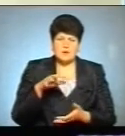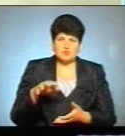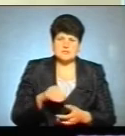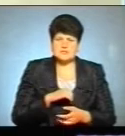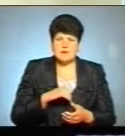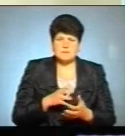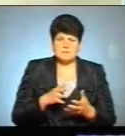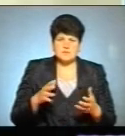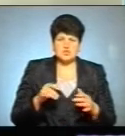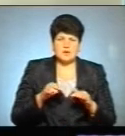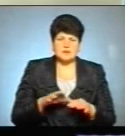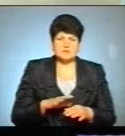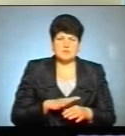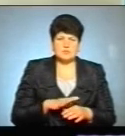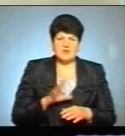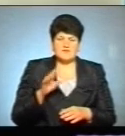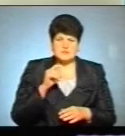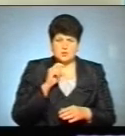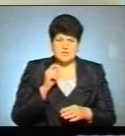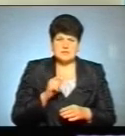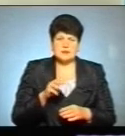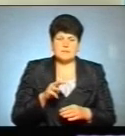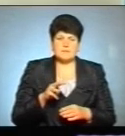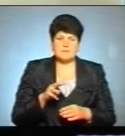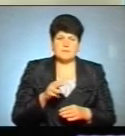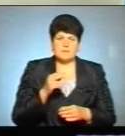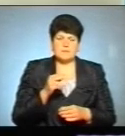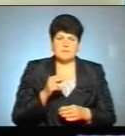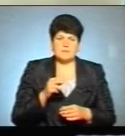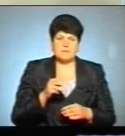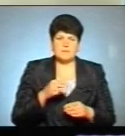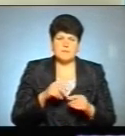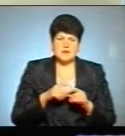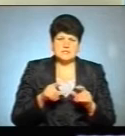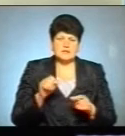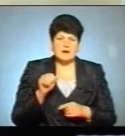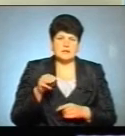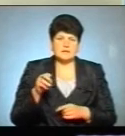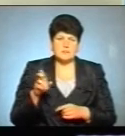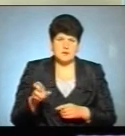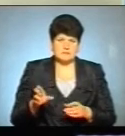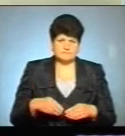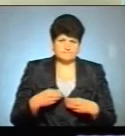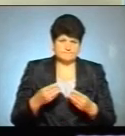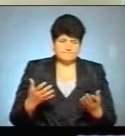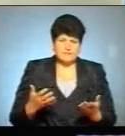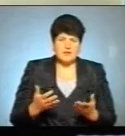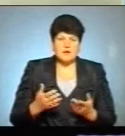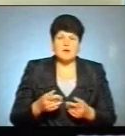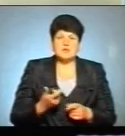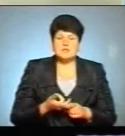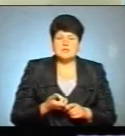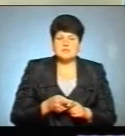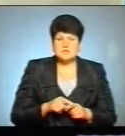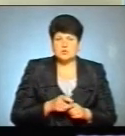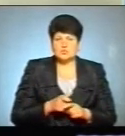це всеукраїнська мережа продуктових магазинів АТБ. Але разом з тим, і не менш важливо, це